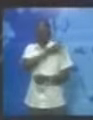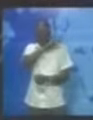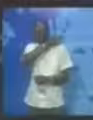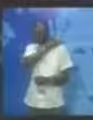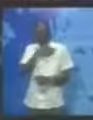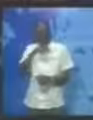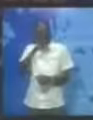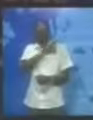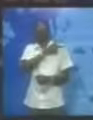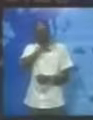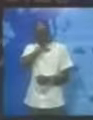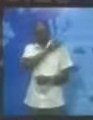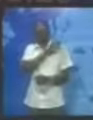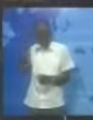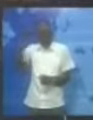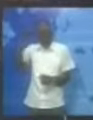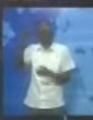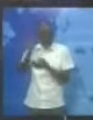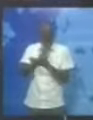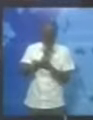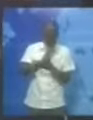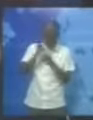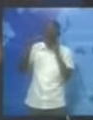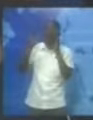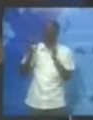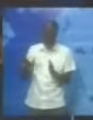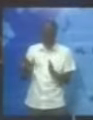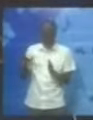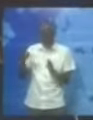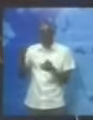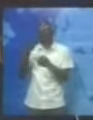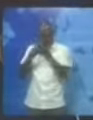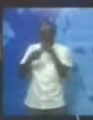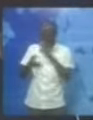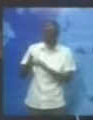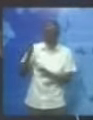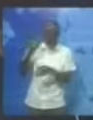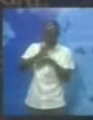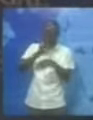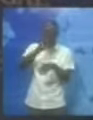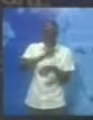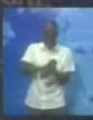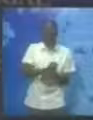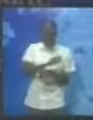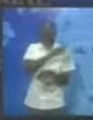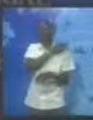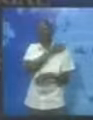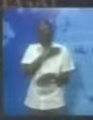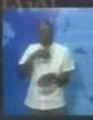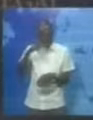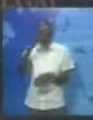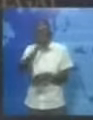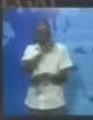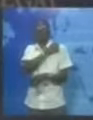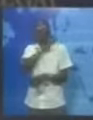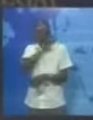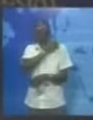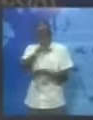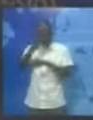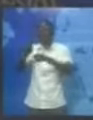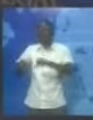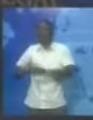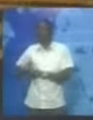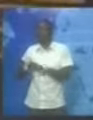Zongo, cinéaste du Burkina. Kitia Touré de la Côte d'Ivoire. Maser Diang et Tiernon Diaye Dos du